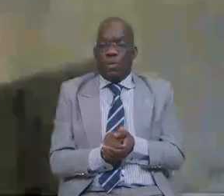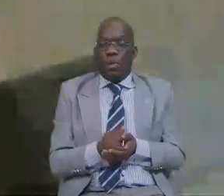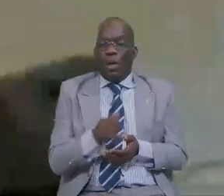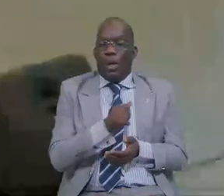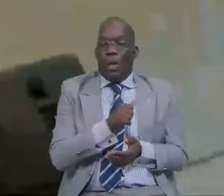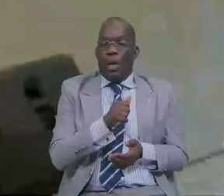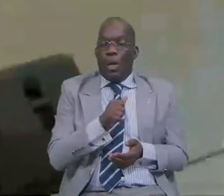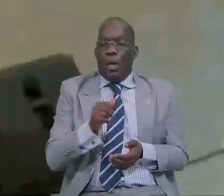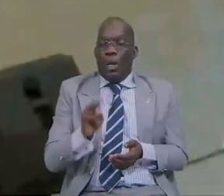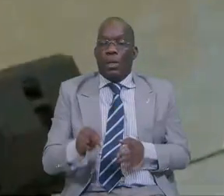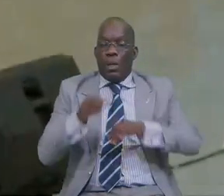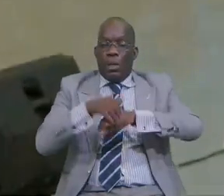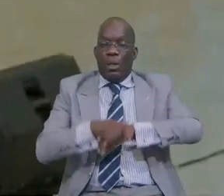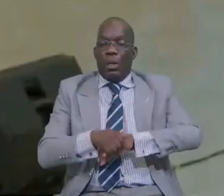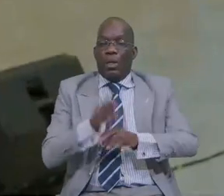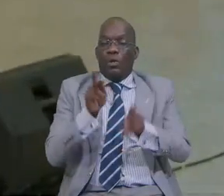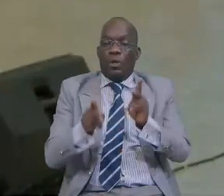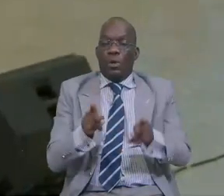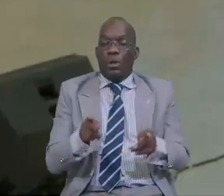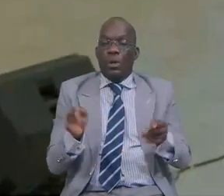Un Britannique, un évangéliste.